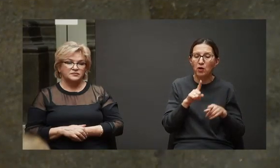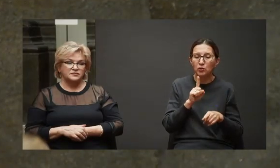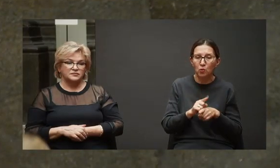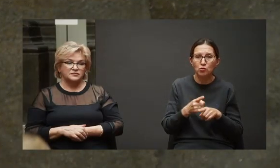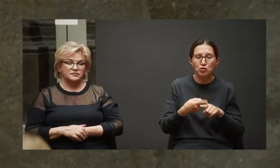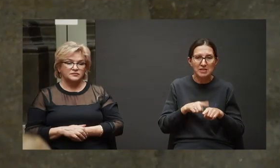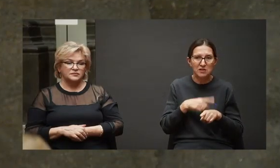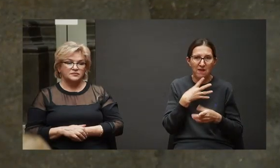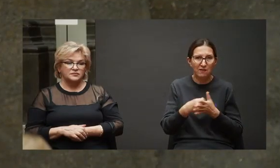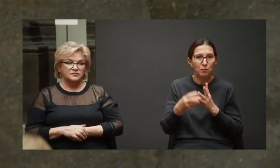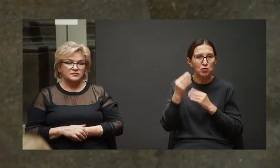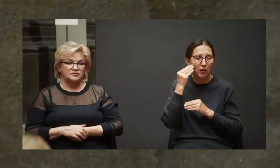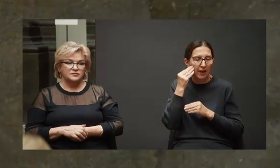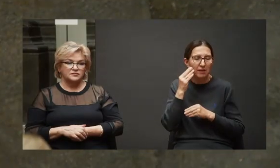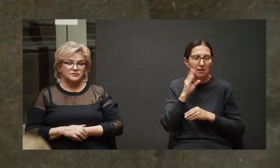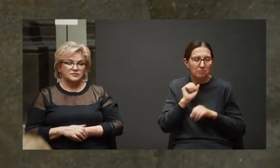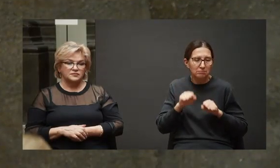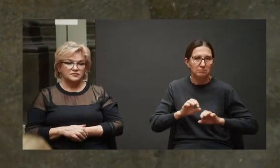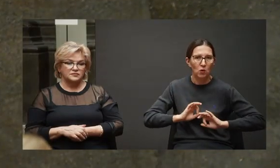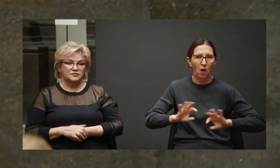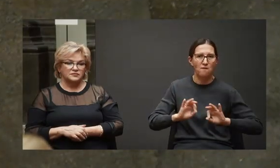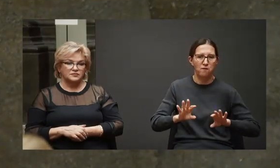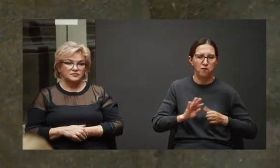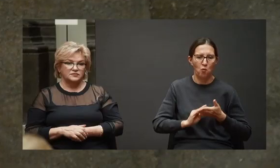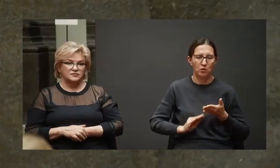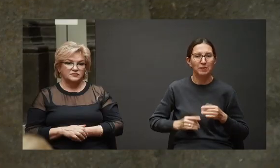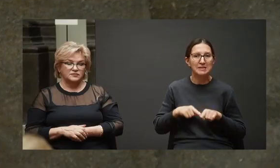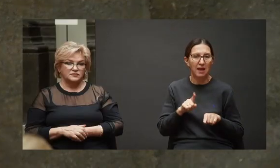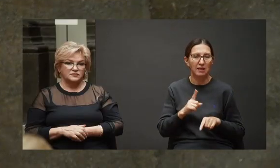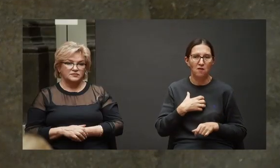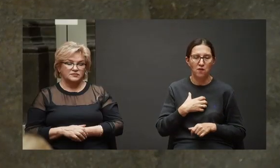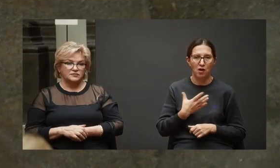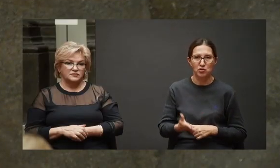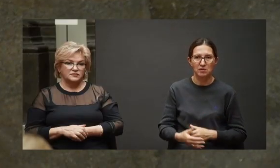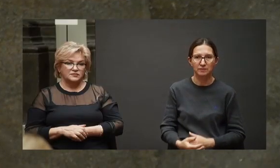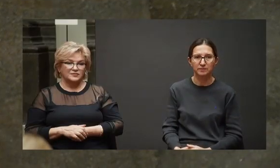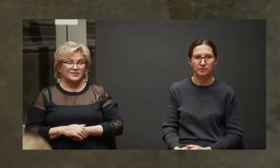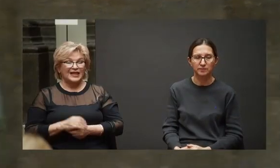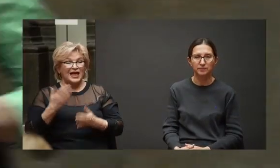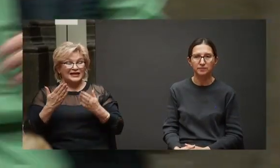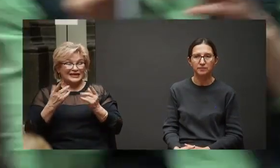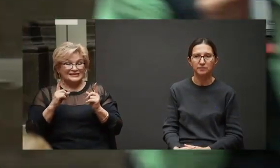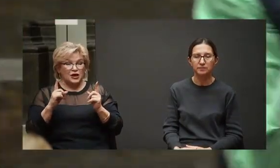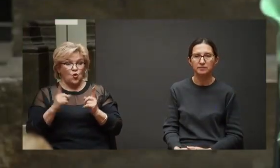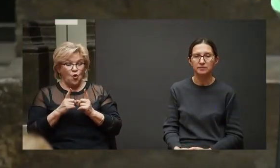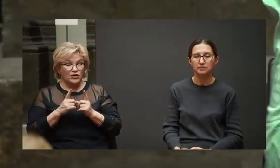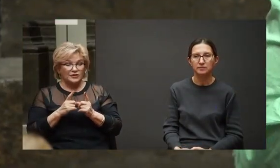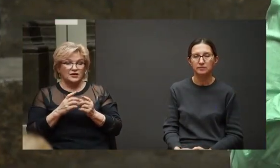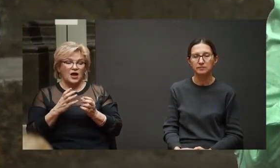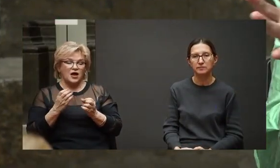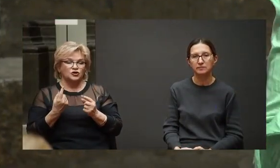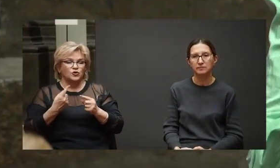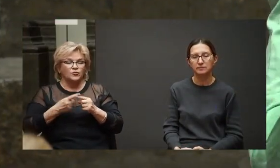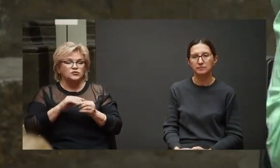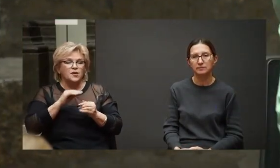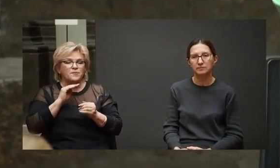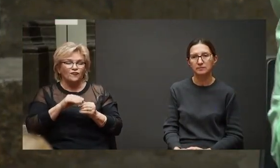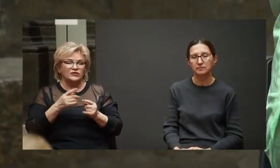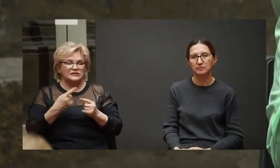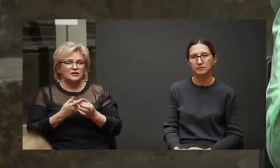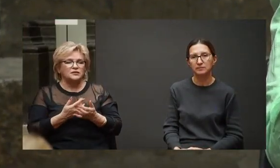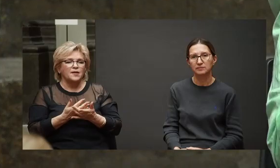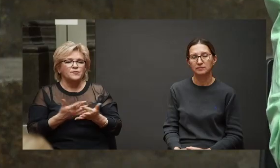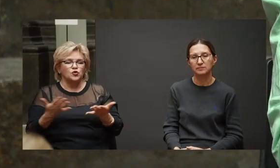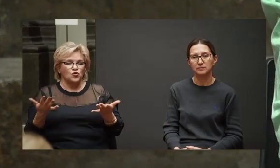свои впечатления, и это важно. Ну, если коротко, да, кроме всего прочего, профессионал – это